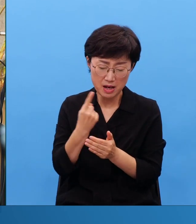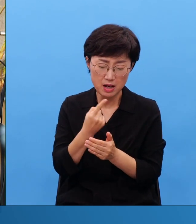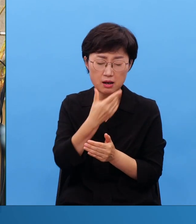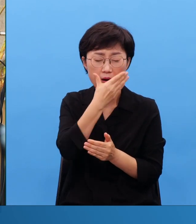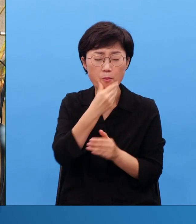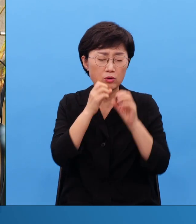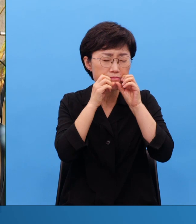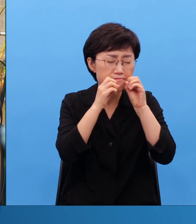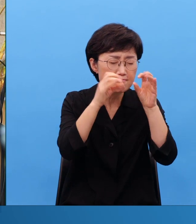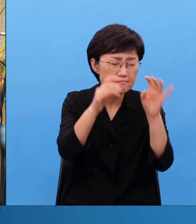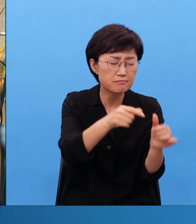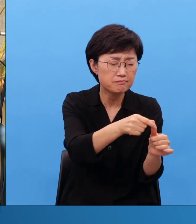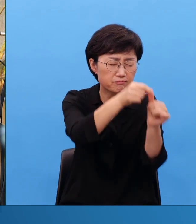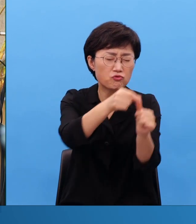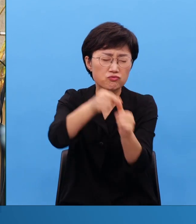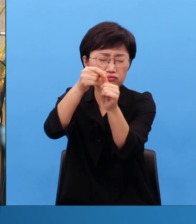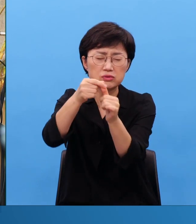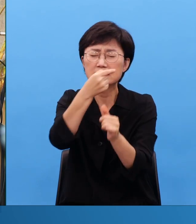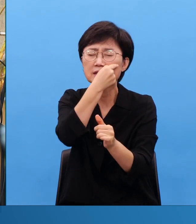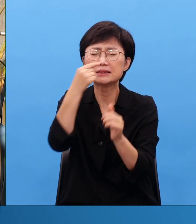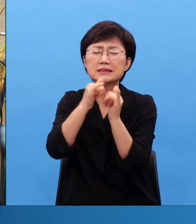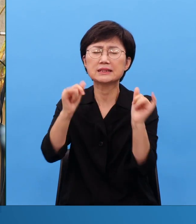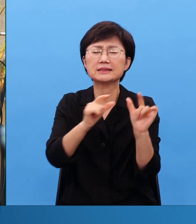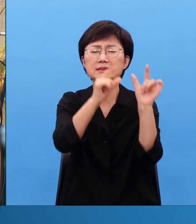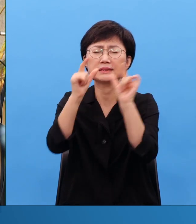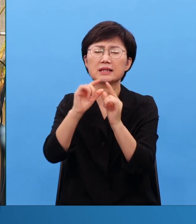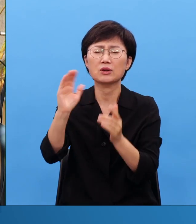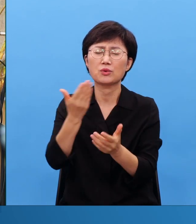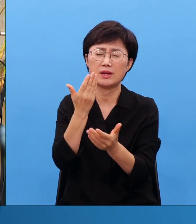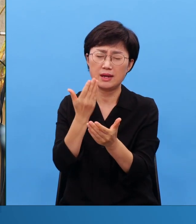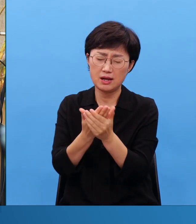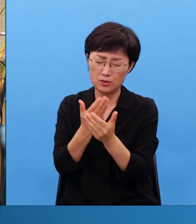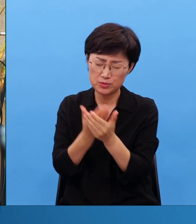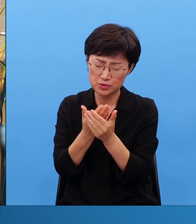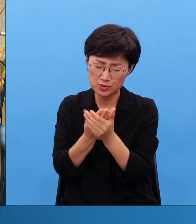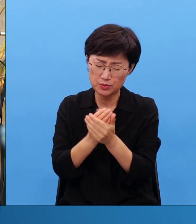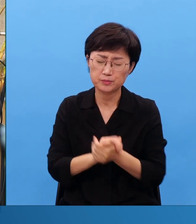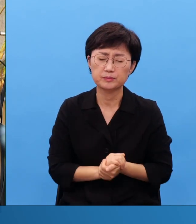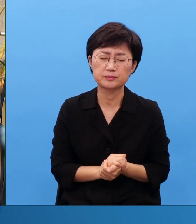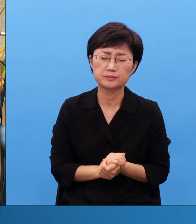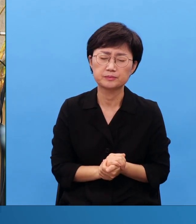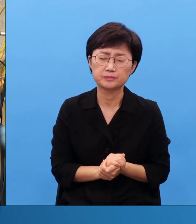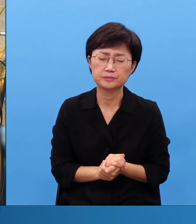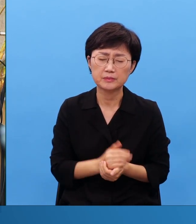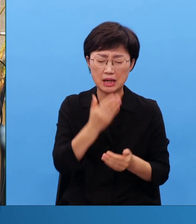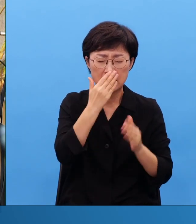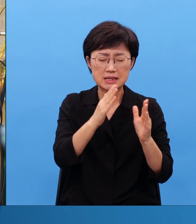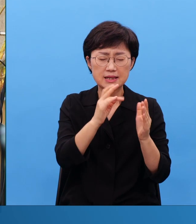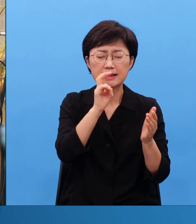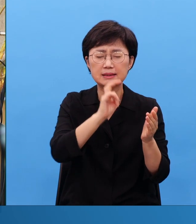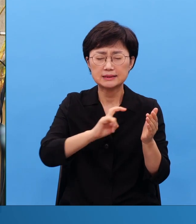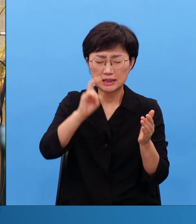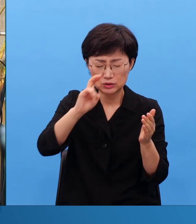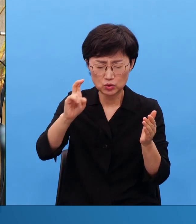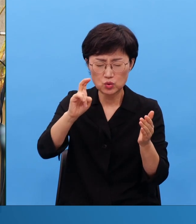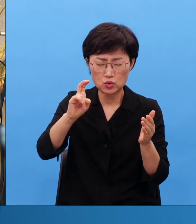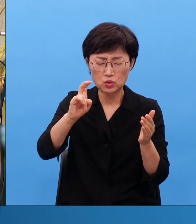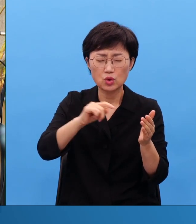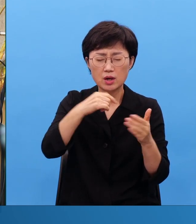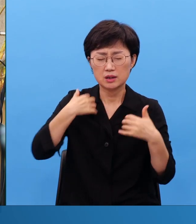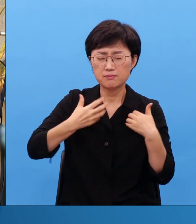be organized in us as our life message, that we may be witnesses to save the field. 이스라엘의 찬송 가운데